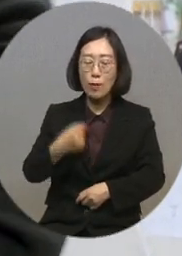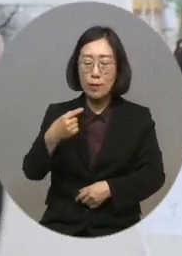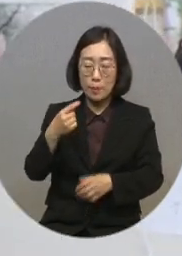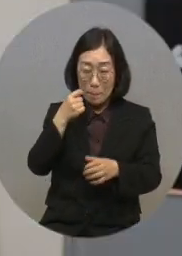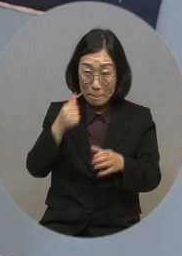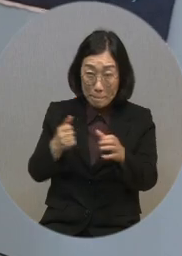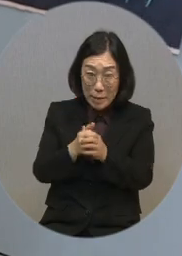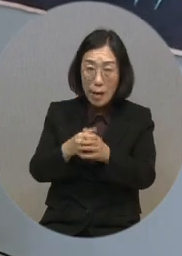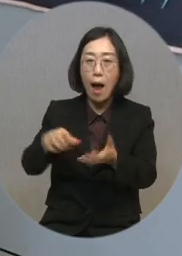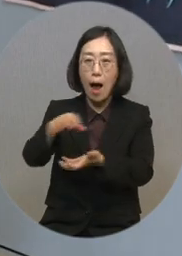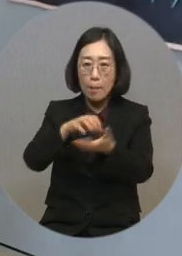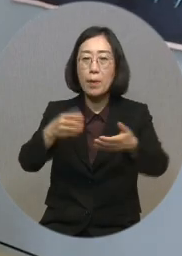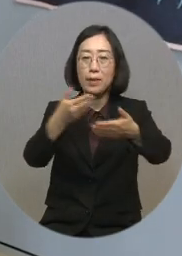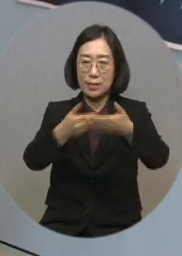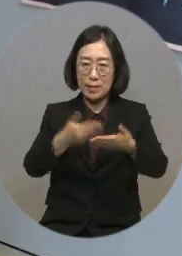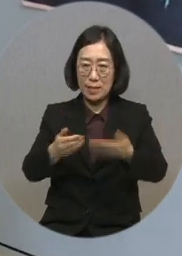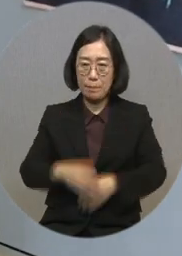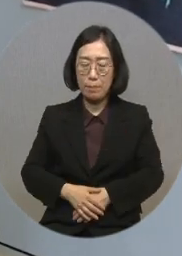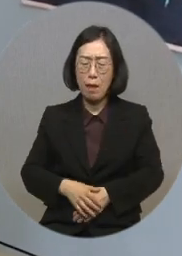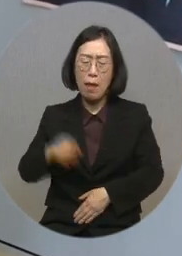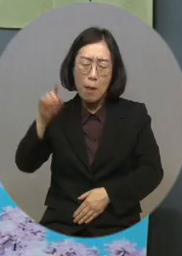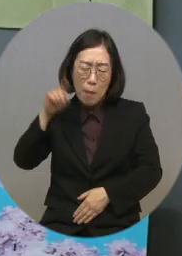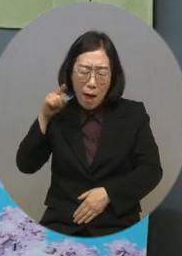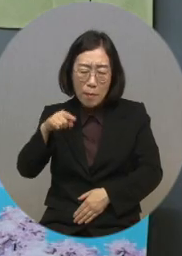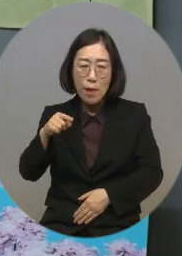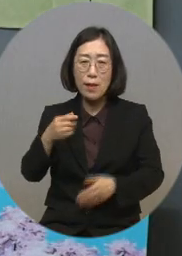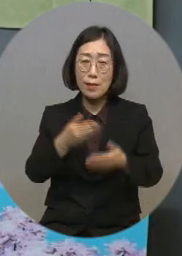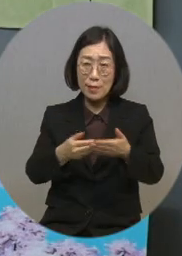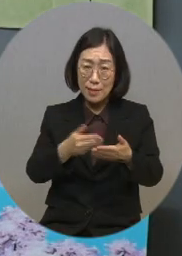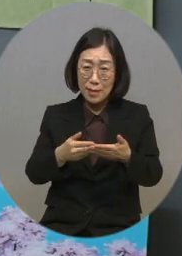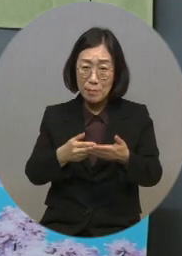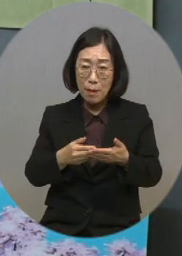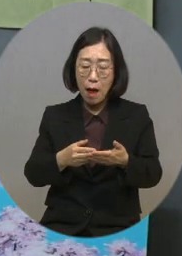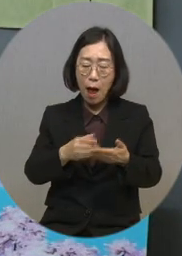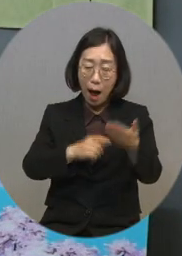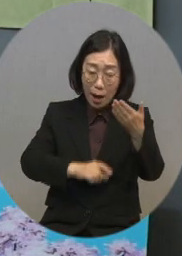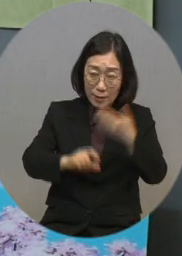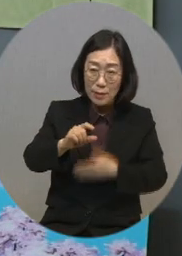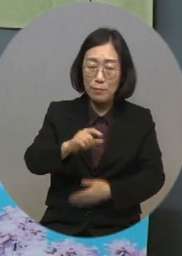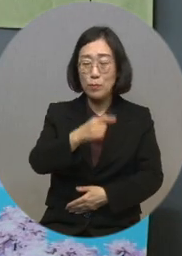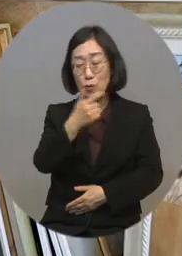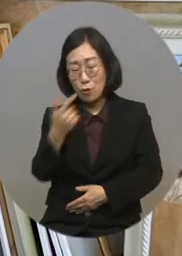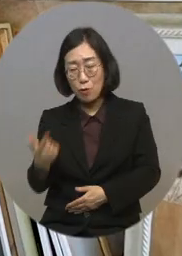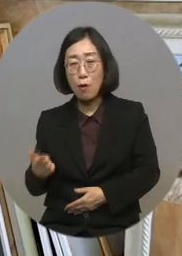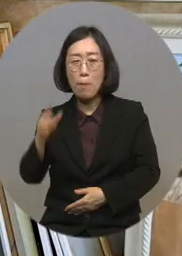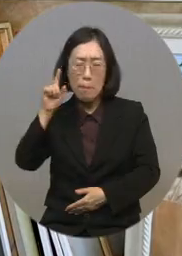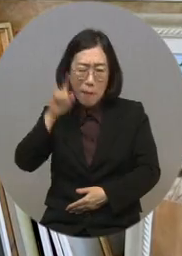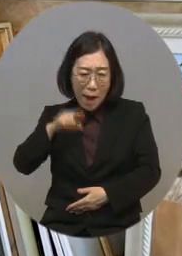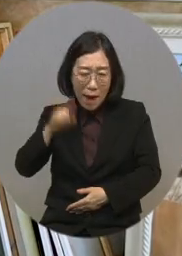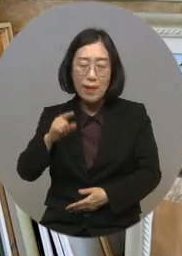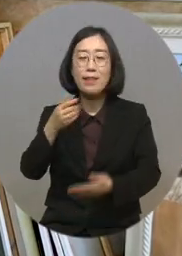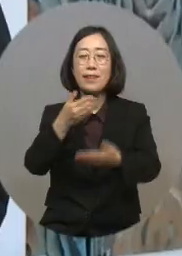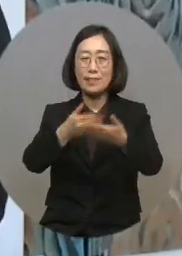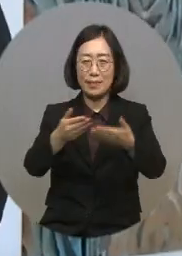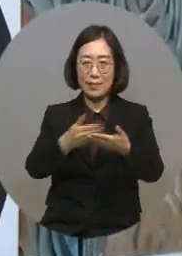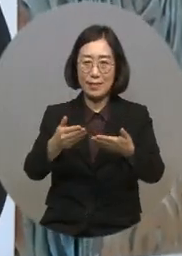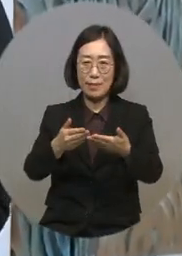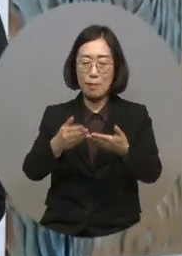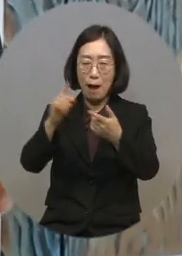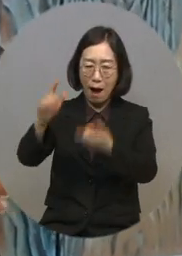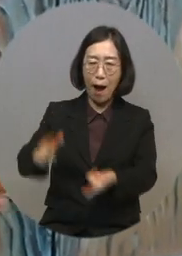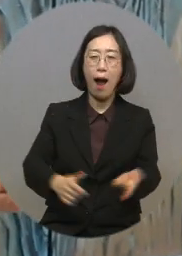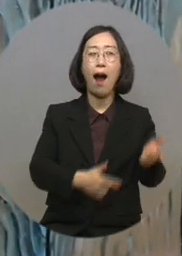완성해냅니다. 그림이 일상이 되어버린 작가는 하루의 시작과 끝을 그림과 함께한다고 하는데요.